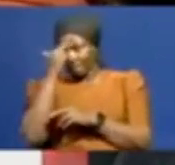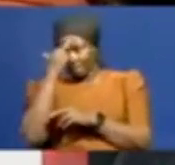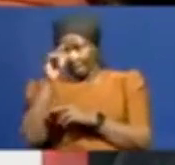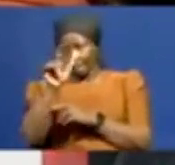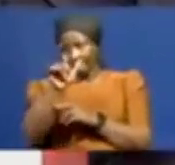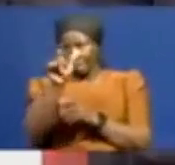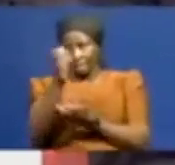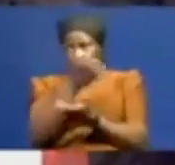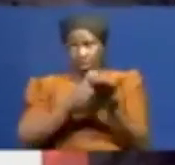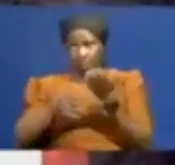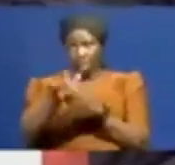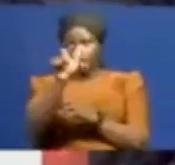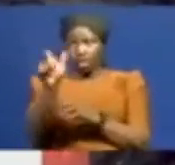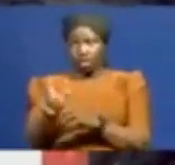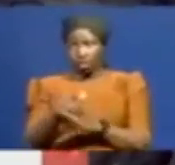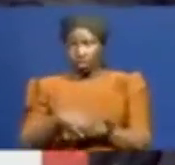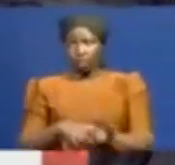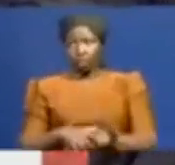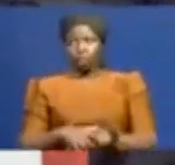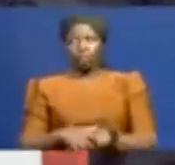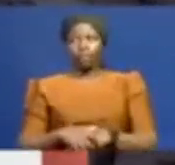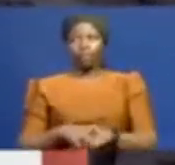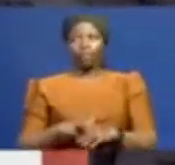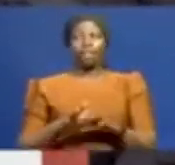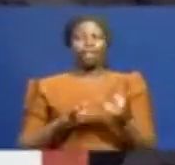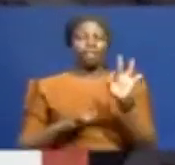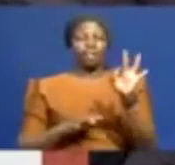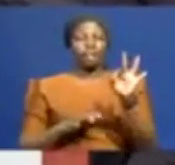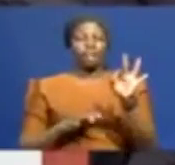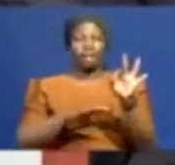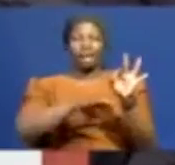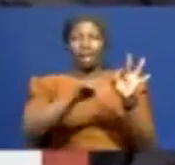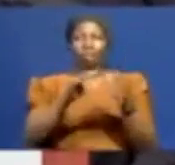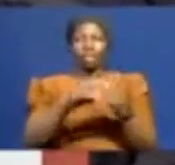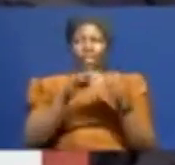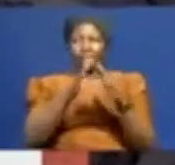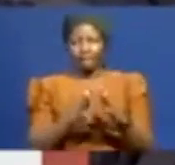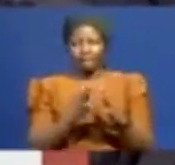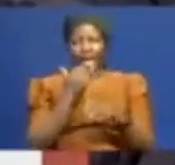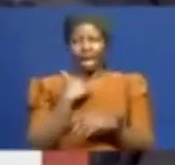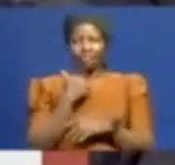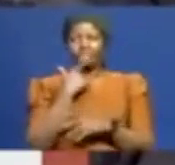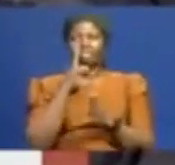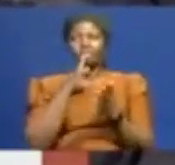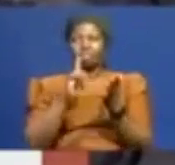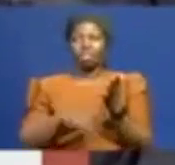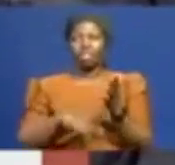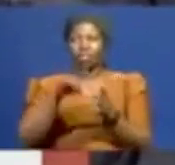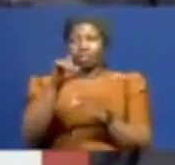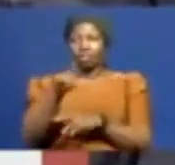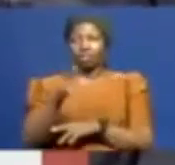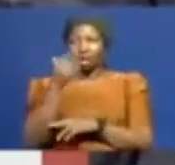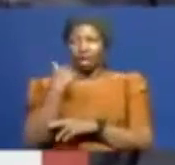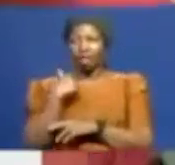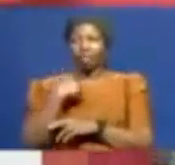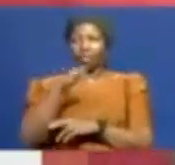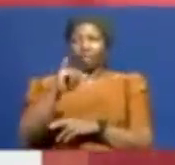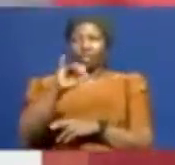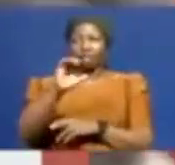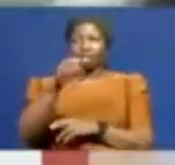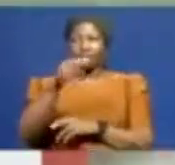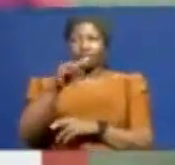Republic. Viongozi wa kaunti hizo tatu pia wameazimia kushinikiza kubuniwa kwa eneo bunge la Ilchamus katika kaunti ya